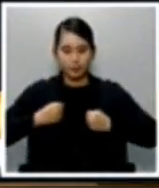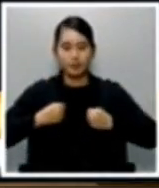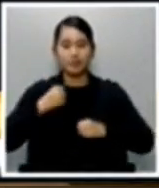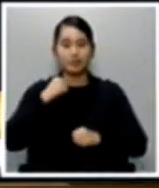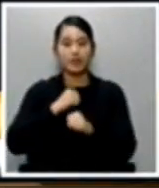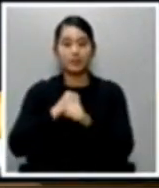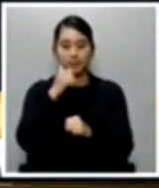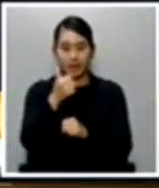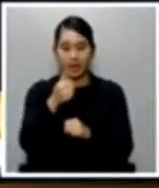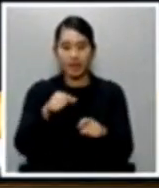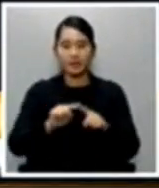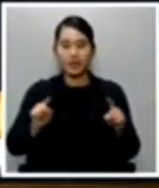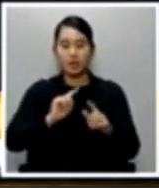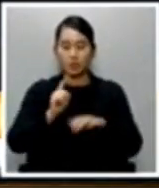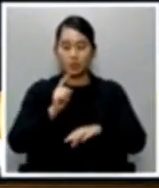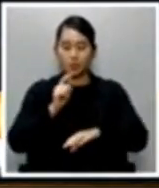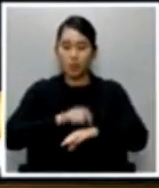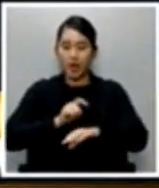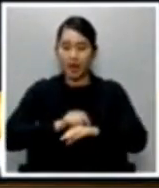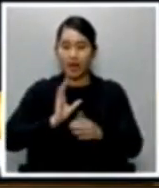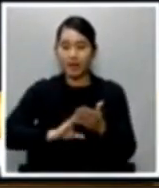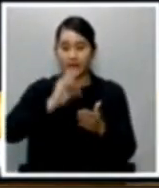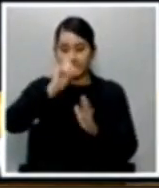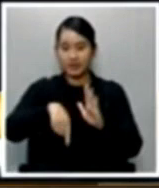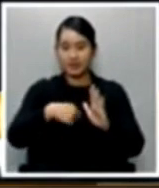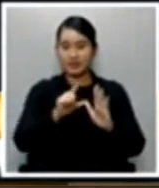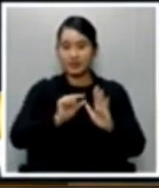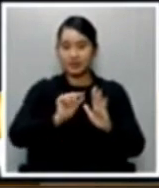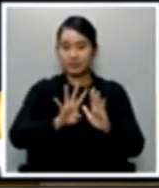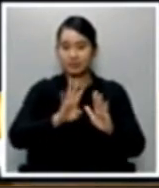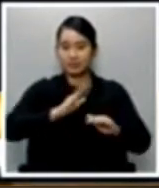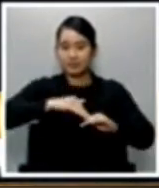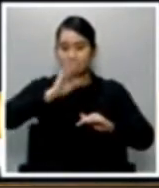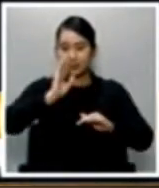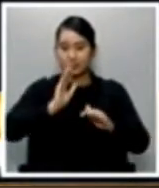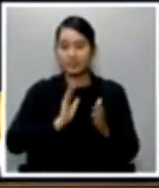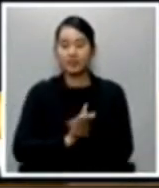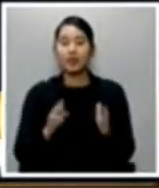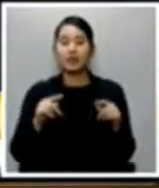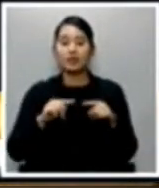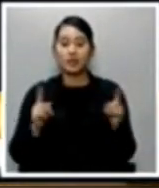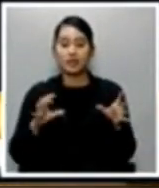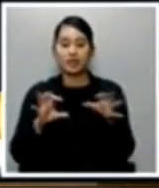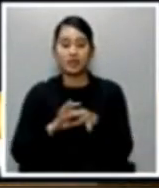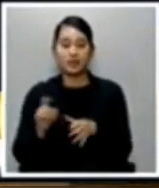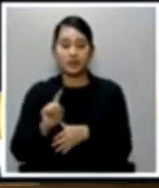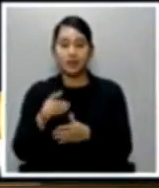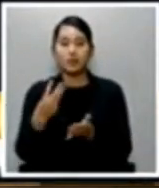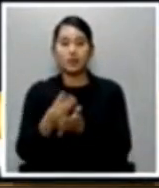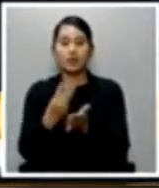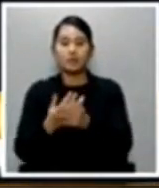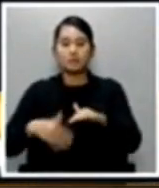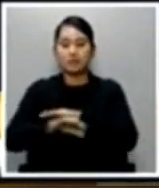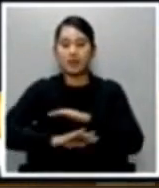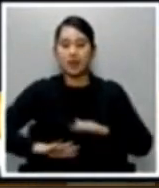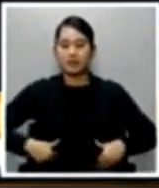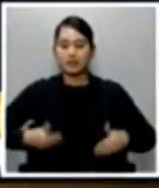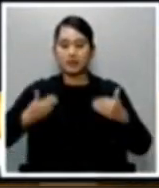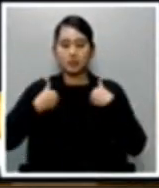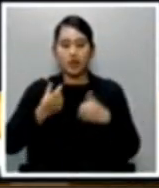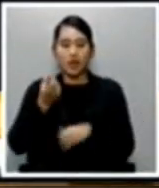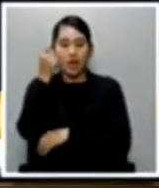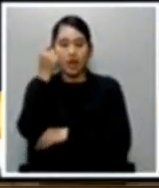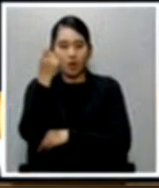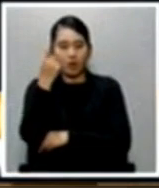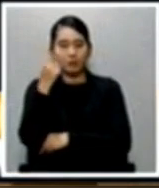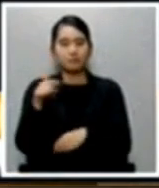ต่ต้องไม่ต่ำกว่า24ชั่วโมงแต่เรื่องของ Gen 1หรือเรื่องของการศึกษาที่จะทำให้คนนั้นมีความรู้ความเข้าใ